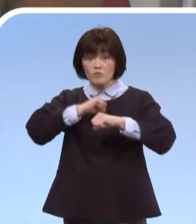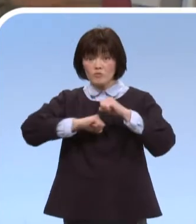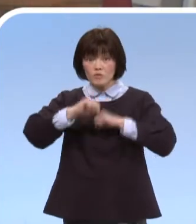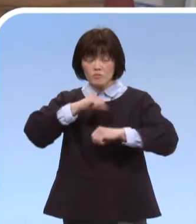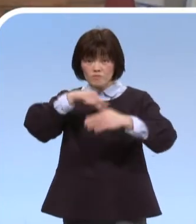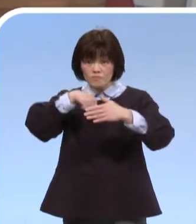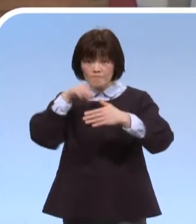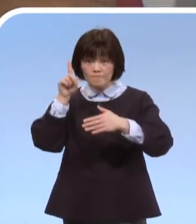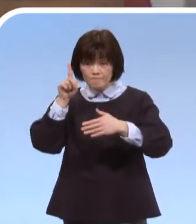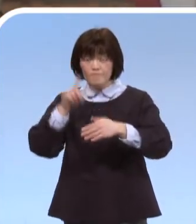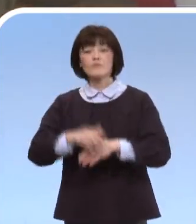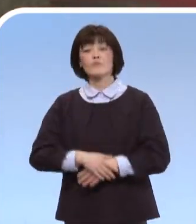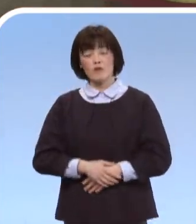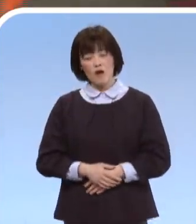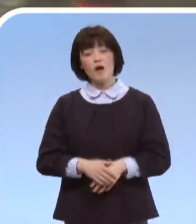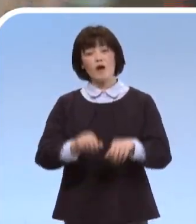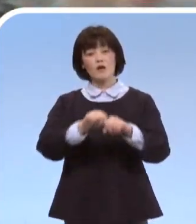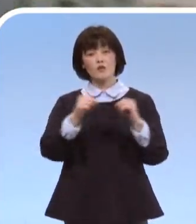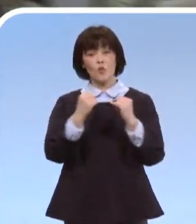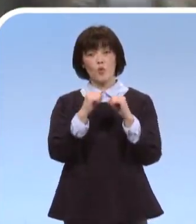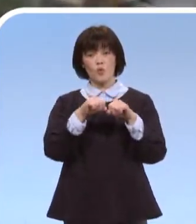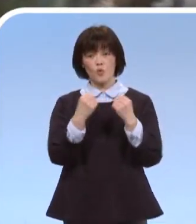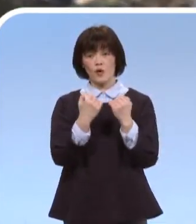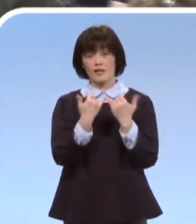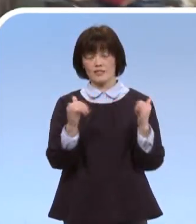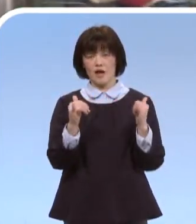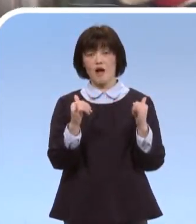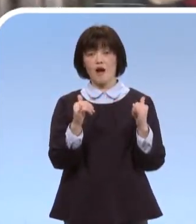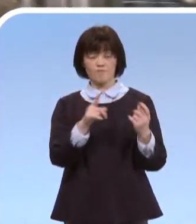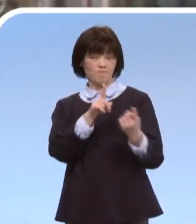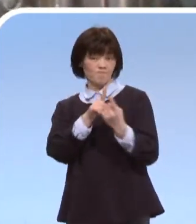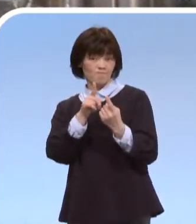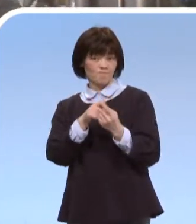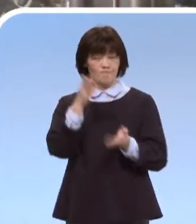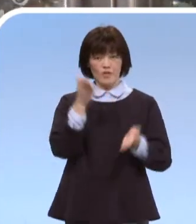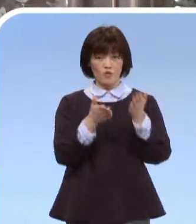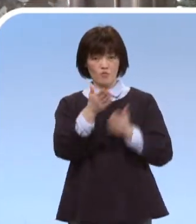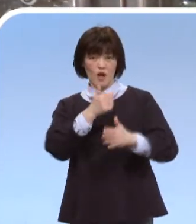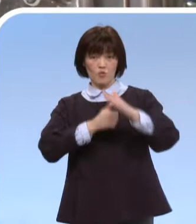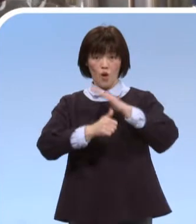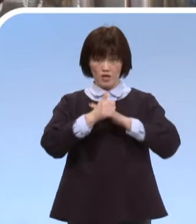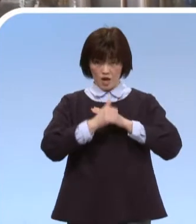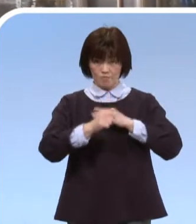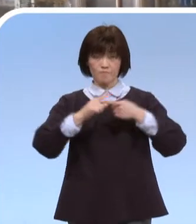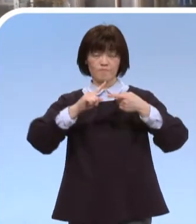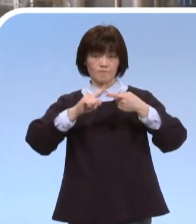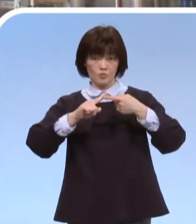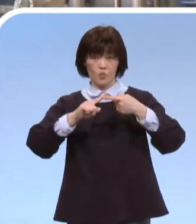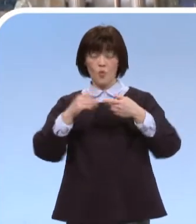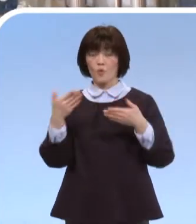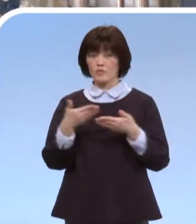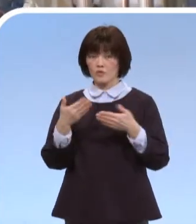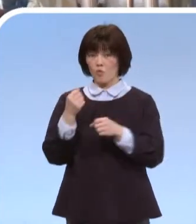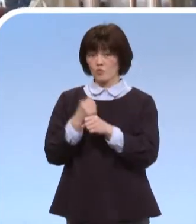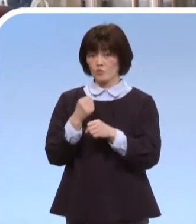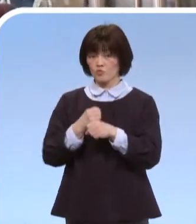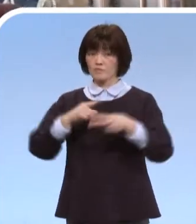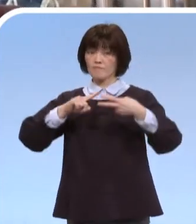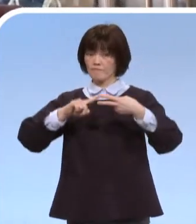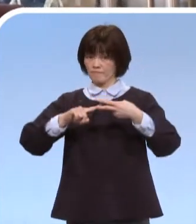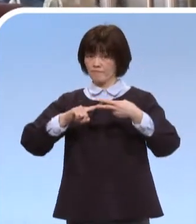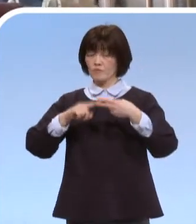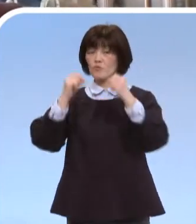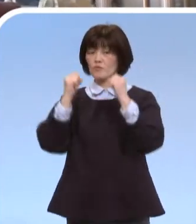どういった活動されてるんでしょうか。 主に障害ある方へのヘルパーを派遣する事業と、あと仕事作り、あ